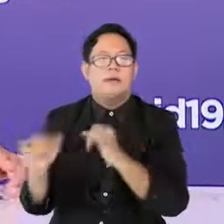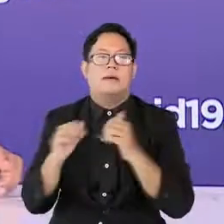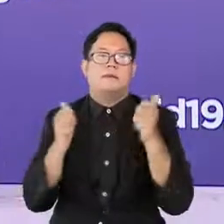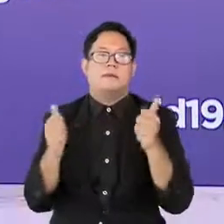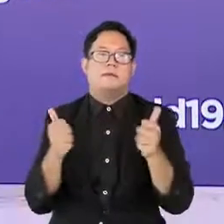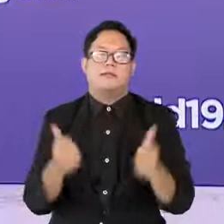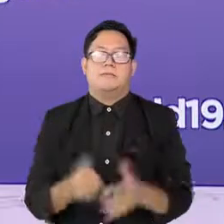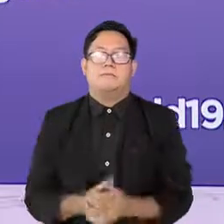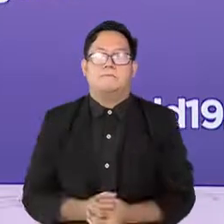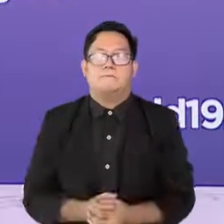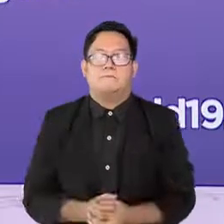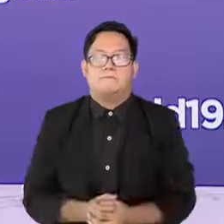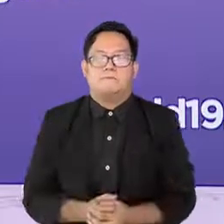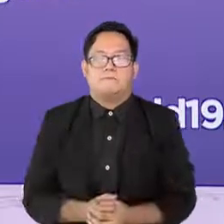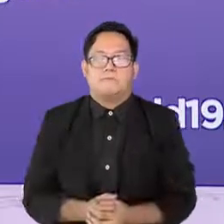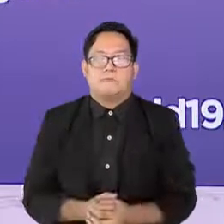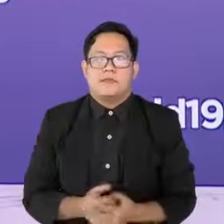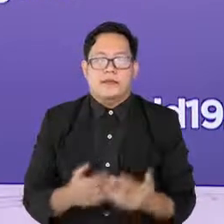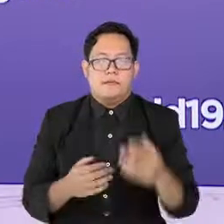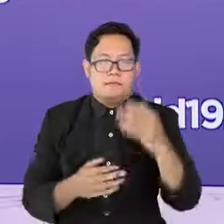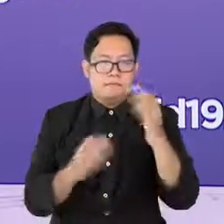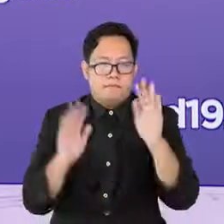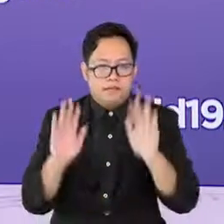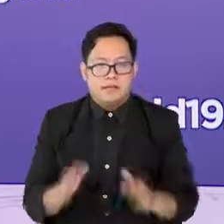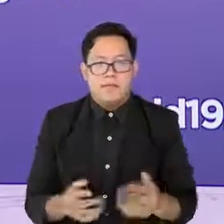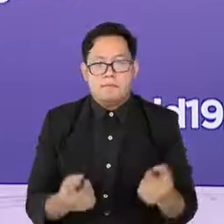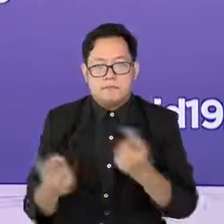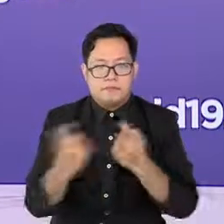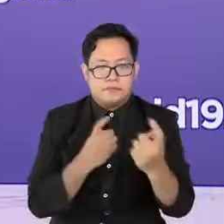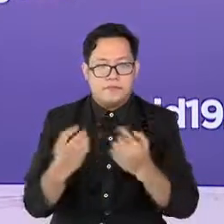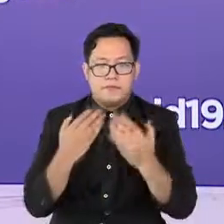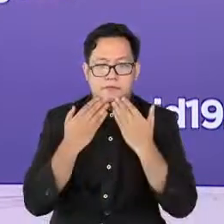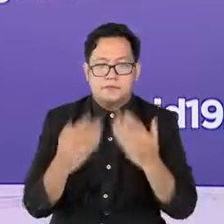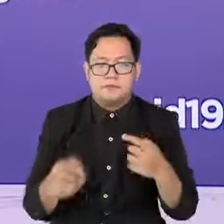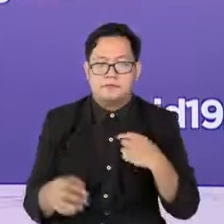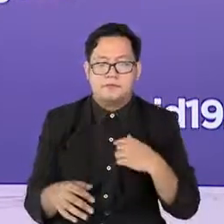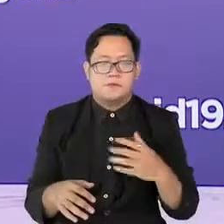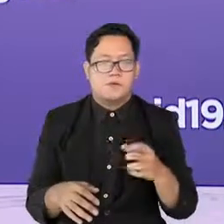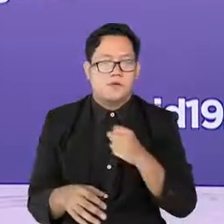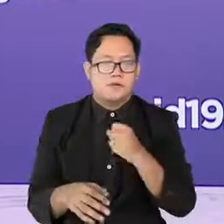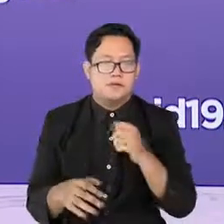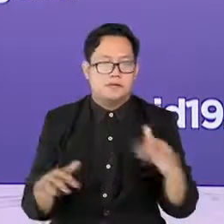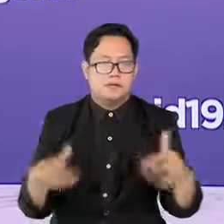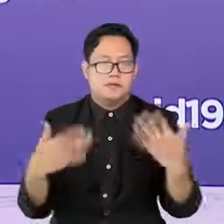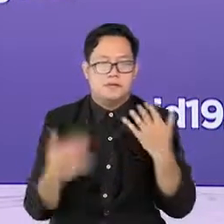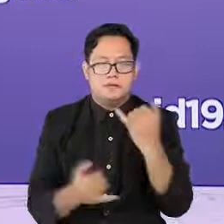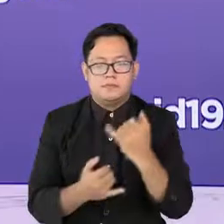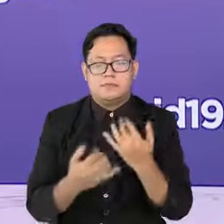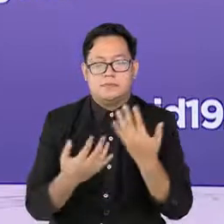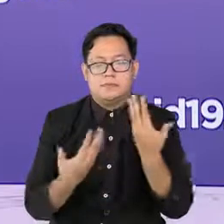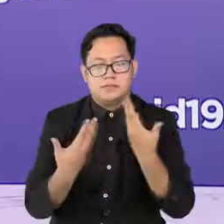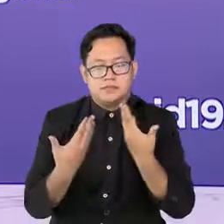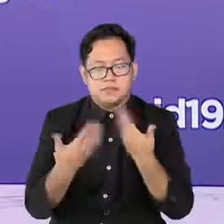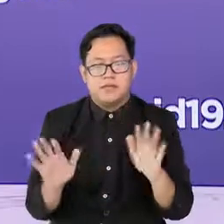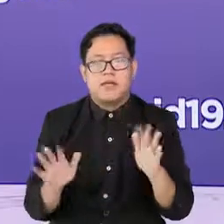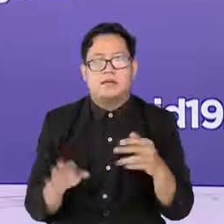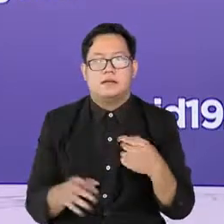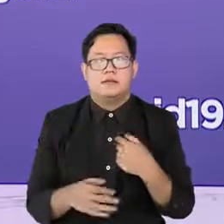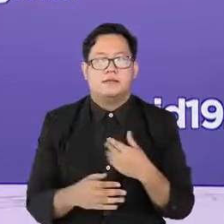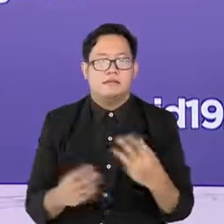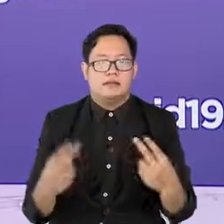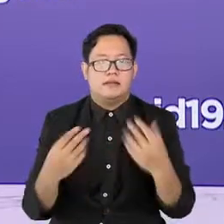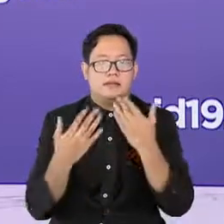atas pertanyaan dari media dengan demikian konferensi pers berakhir terima kasih atas perhatiannya Selamat sore